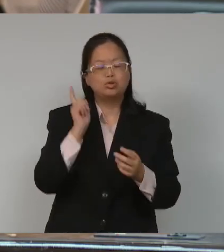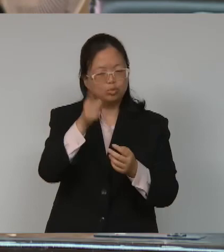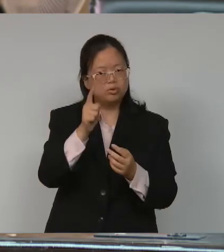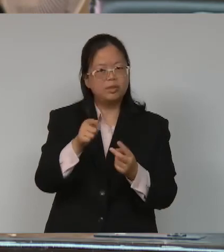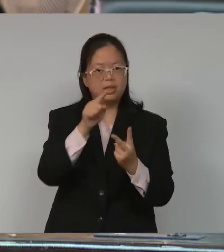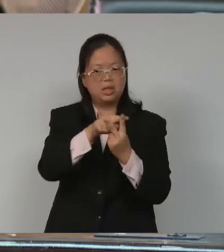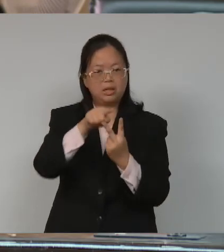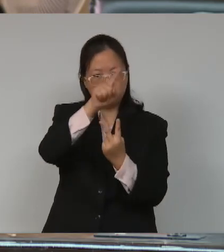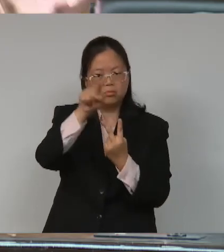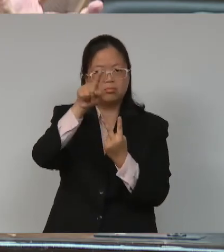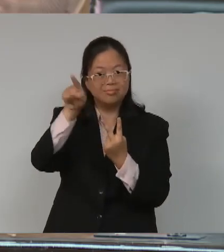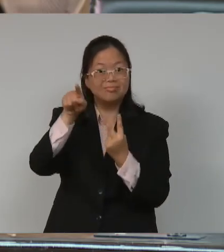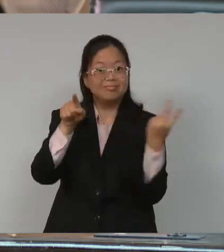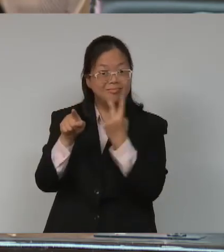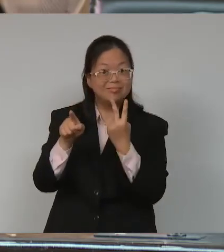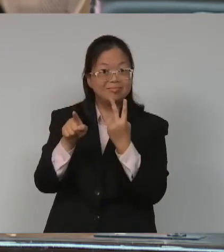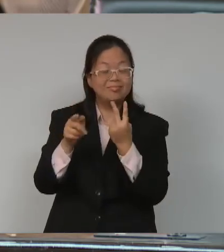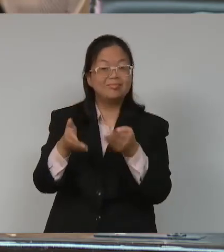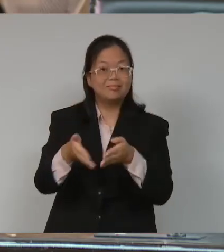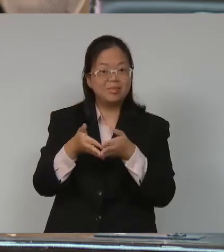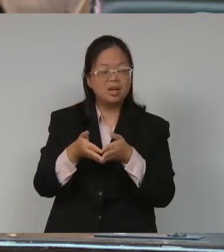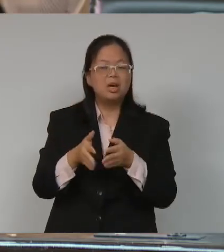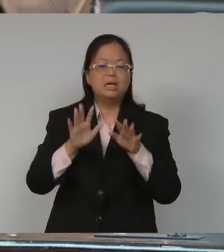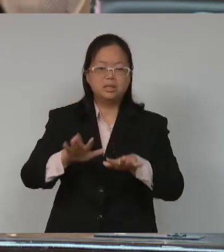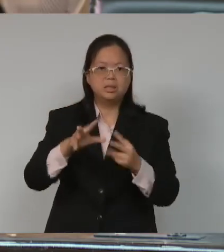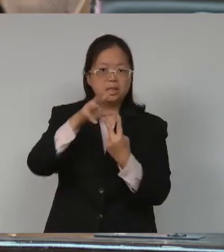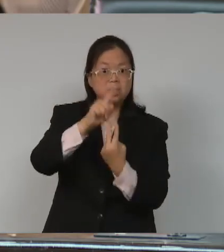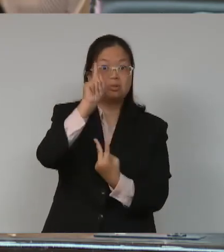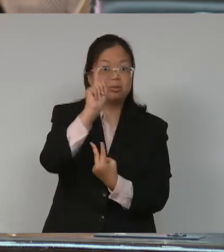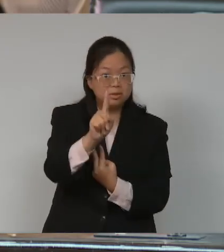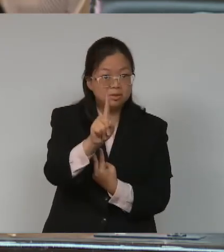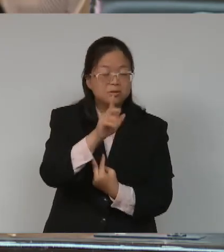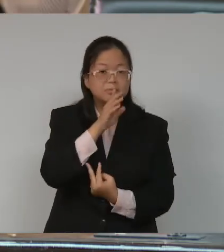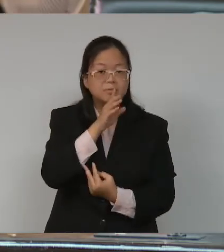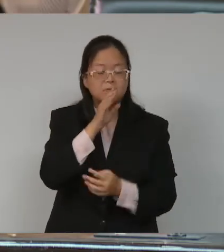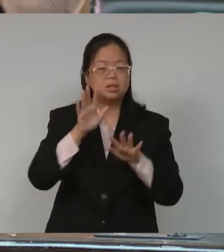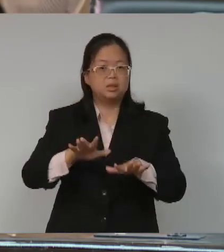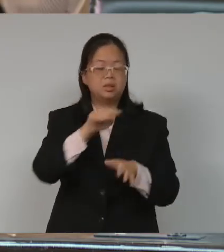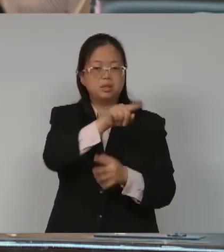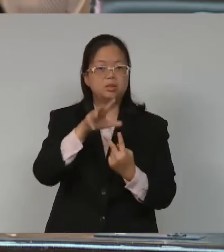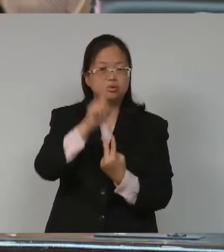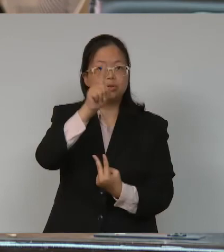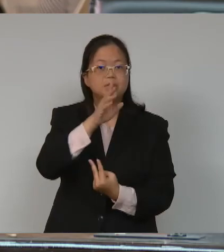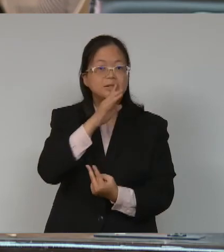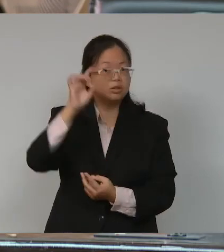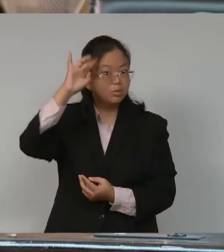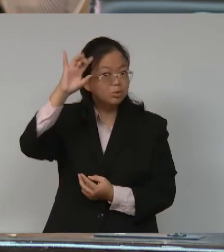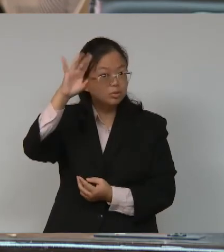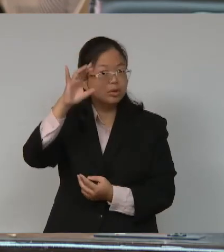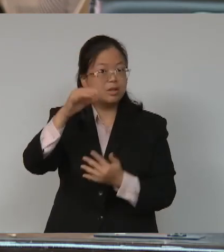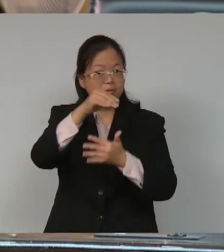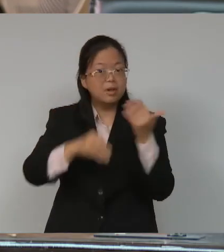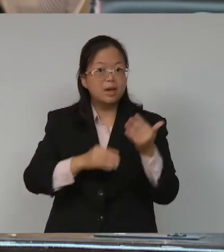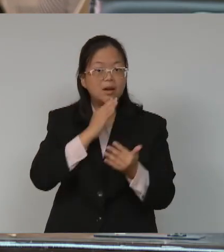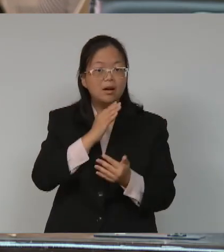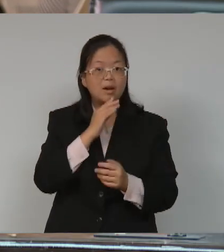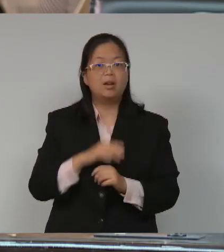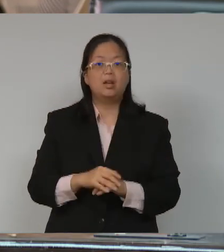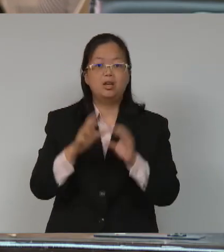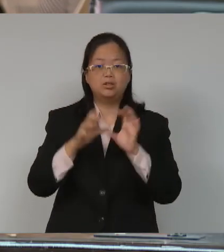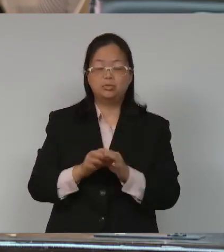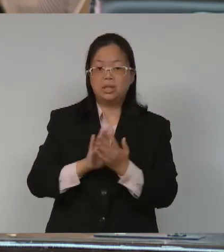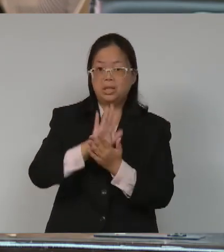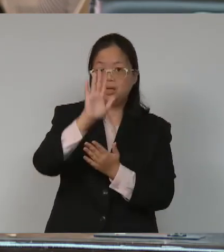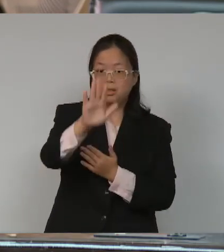那现在你要给他其中的一个，那如果不是的，他今天勾的是立法原则的创制，那将来我们在许